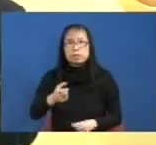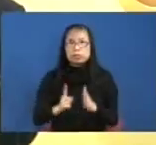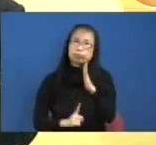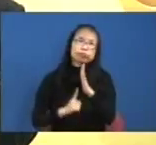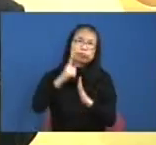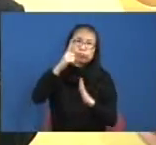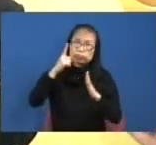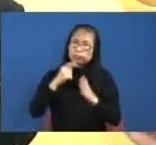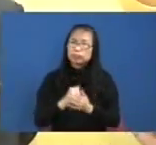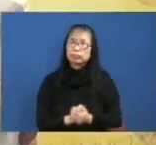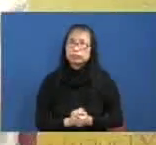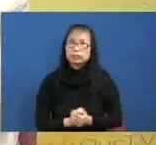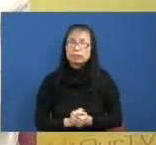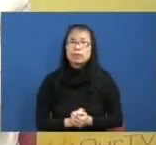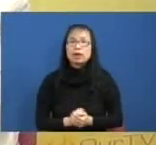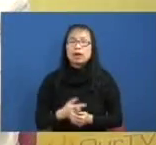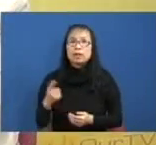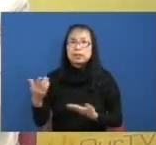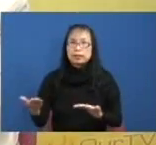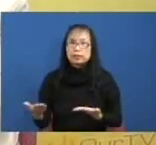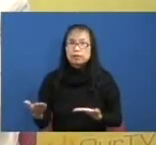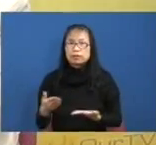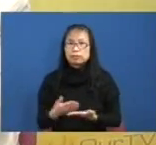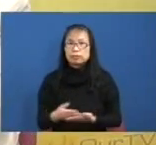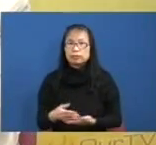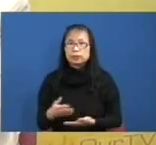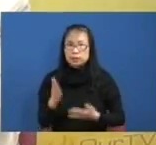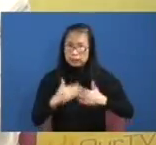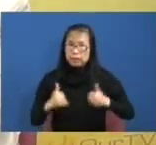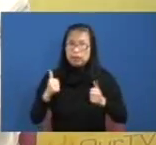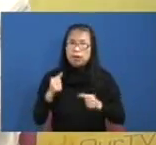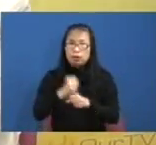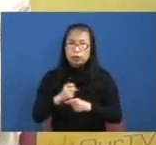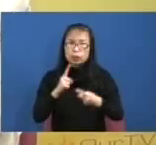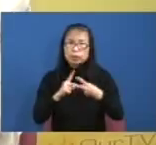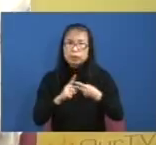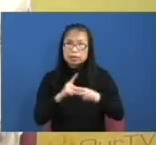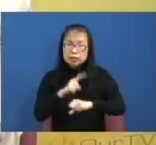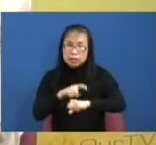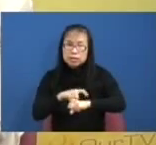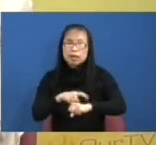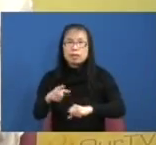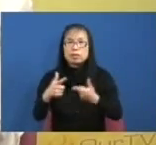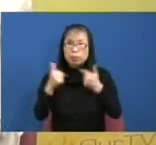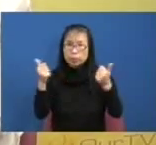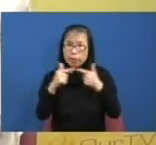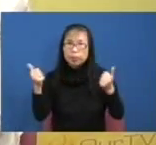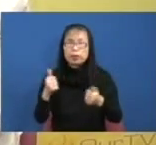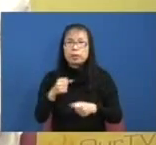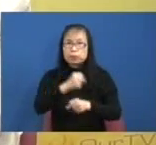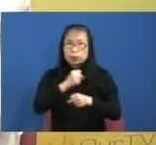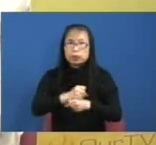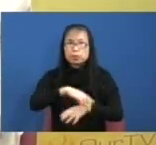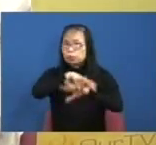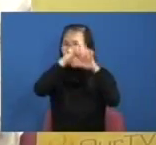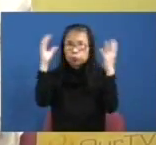啦。 係，呢兩樣嘢嚟嘅，就當然啦，健康工時亦都要理解到個配合翻行業。咁你話如果全部